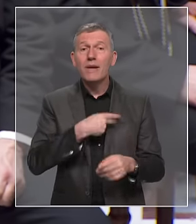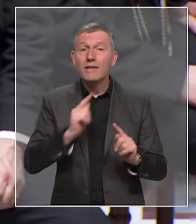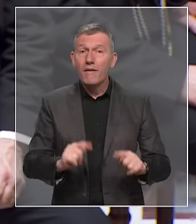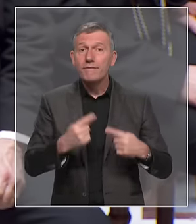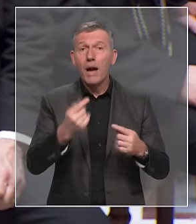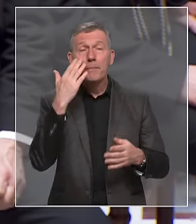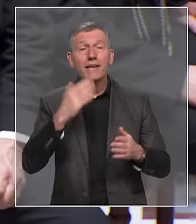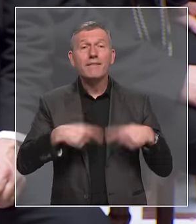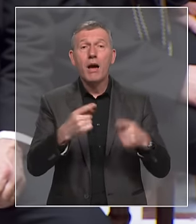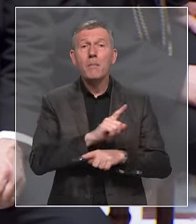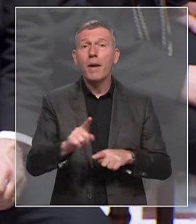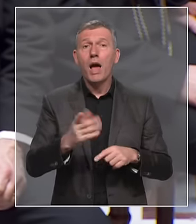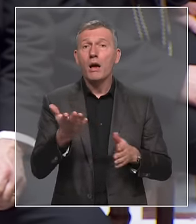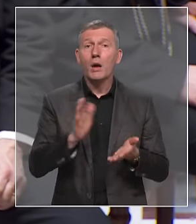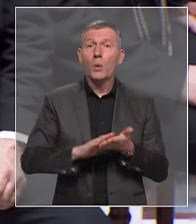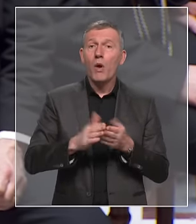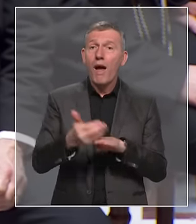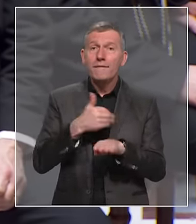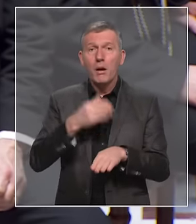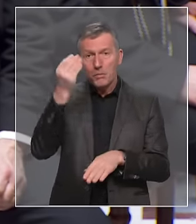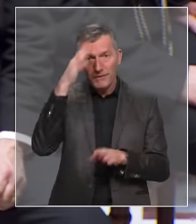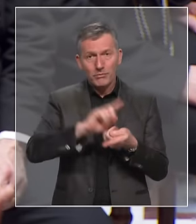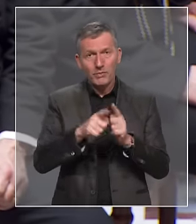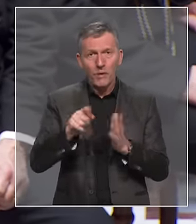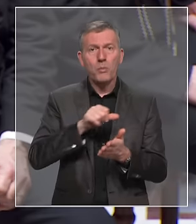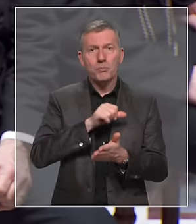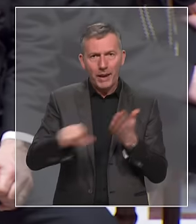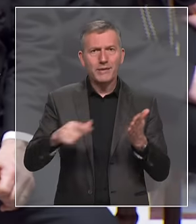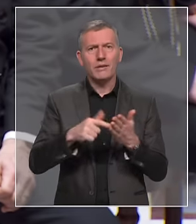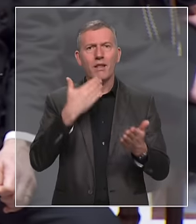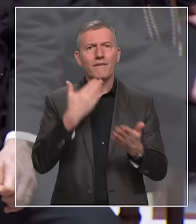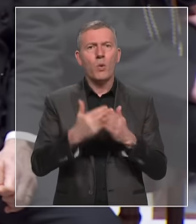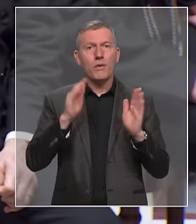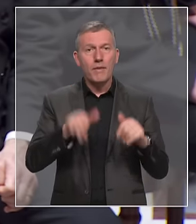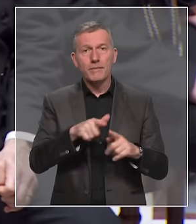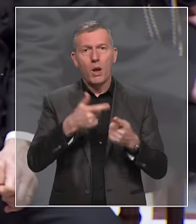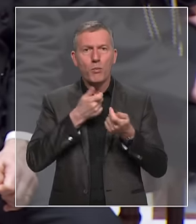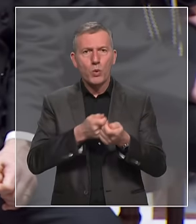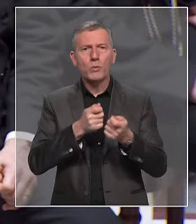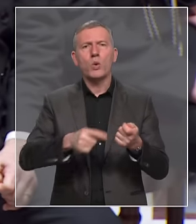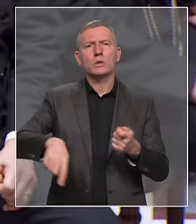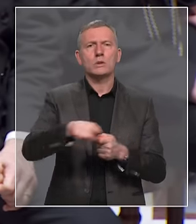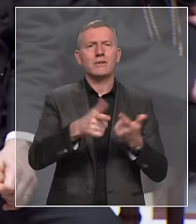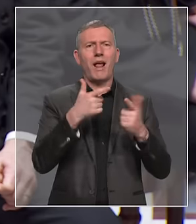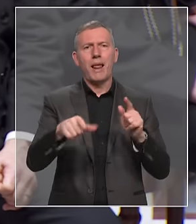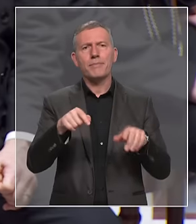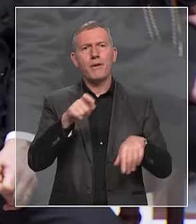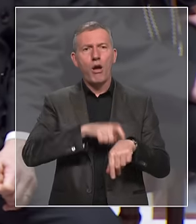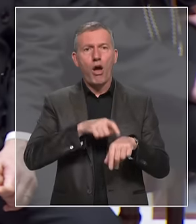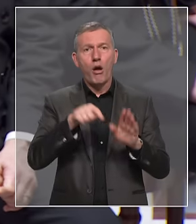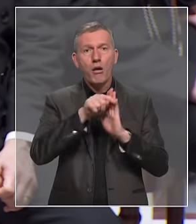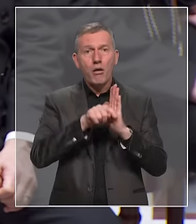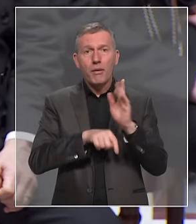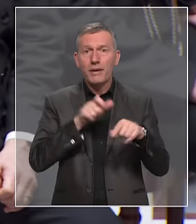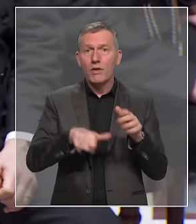se présente pas à son rendez-vous sans avoir prévenu à l'avance, on doit payer son rendez-vous. C'est ce qui incitera à libérer des créneaux pour des Français qui